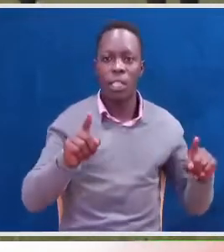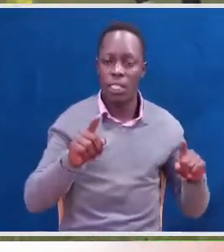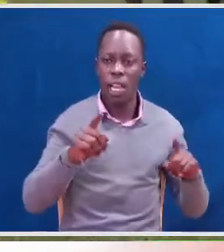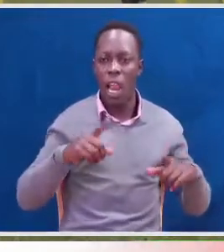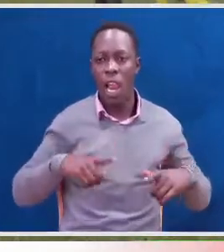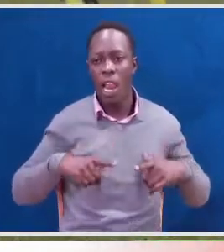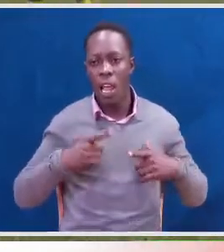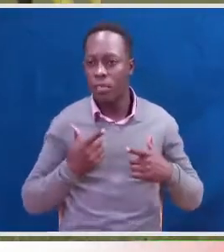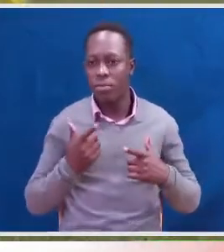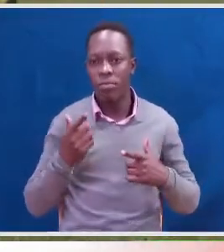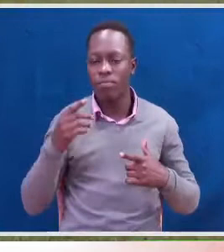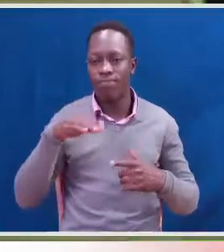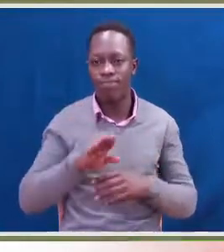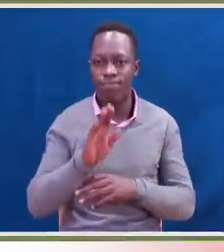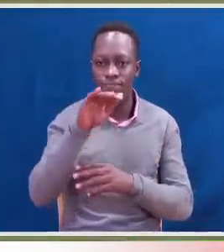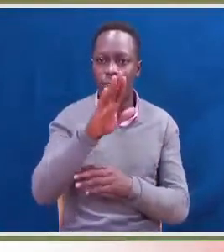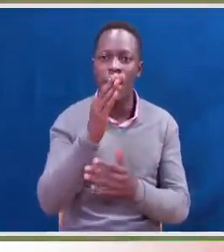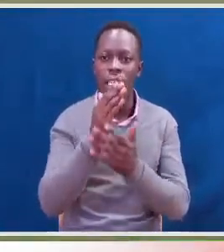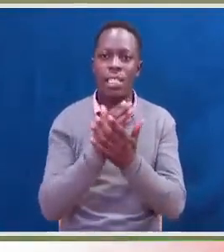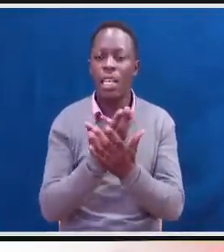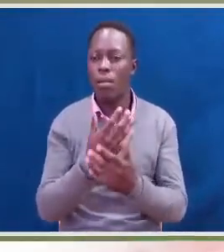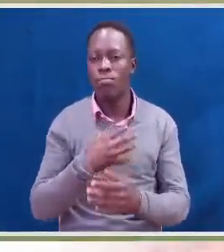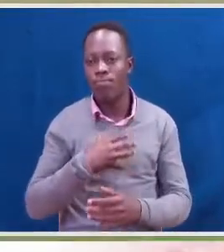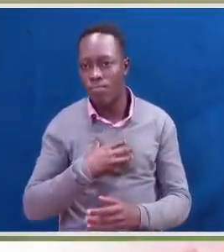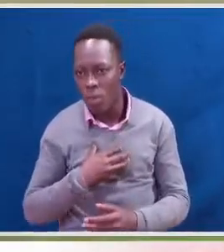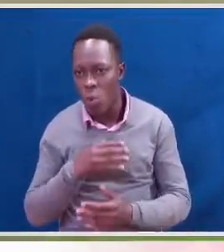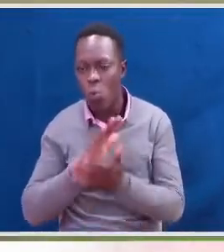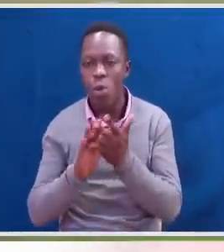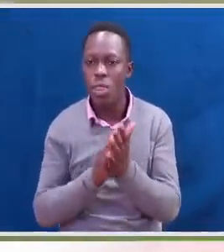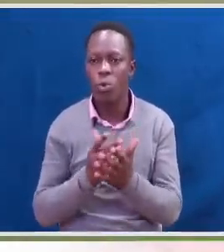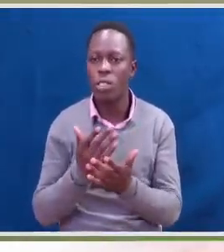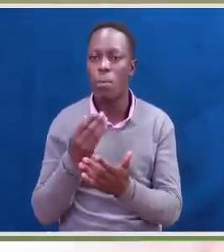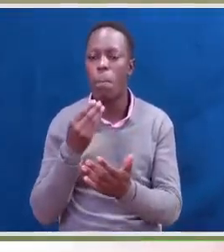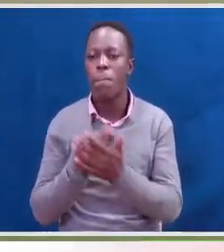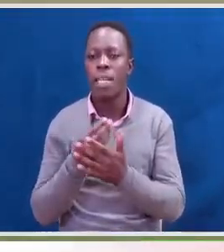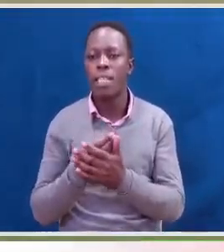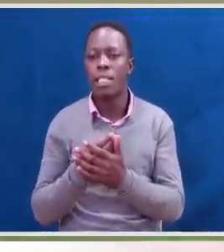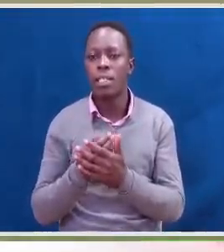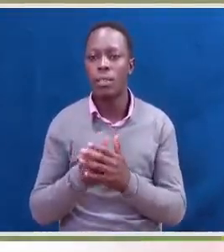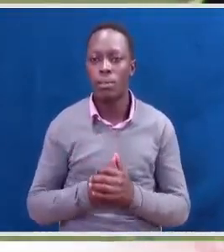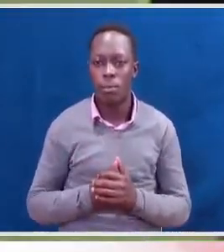maisha ya kijungujiko na wengine kustaafu bila hata peni moja mfukoni.